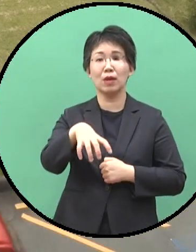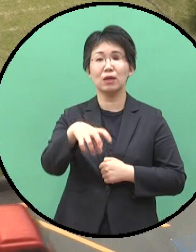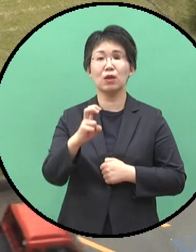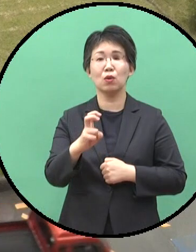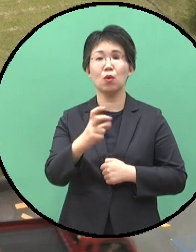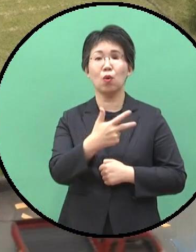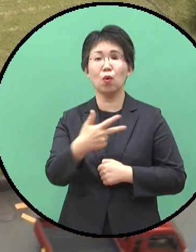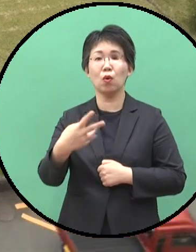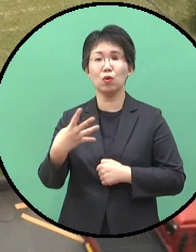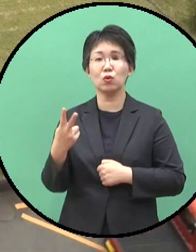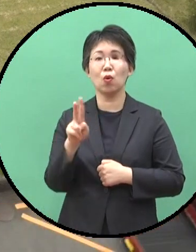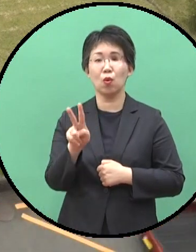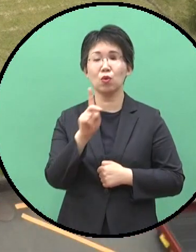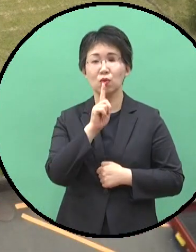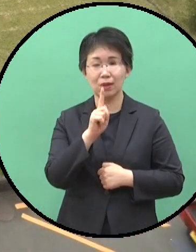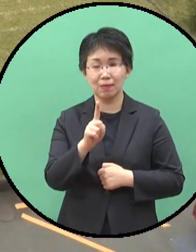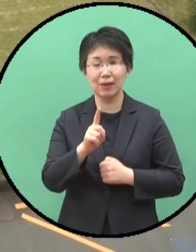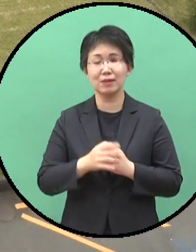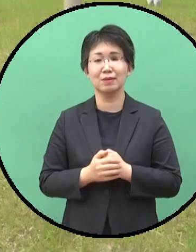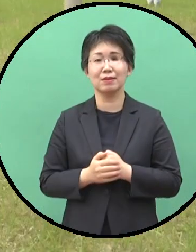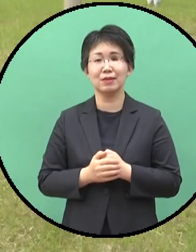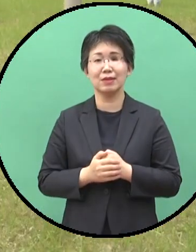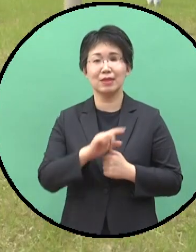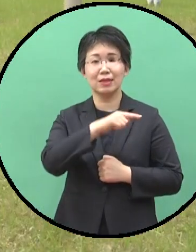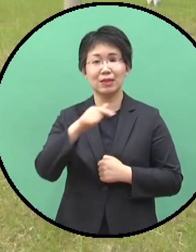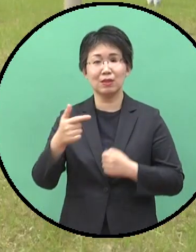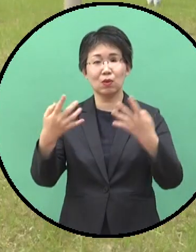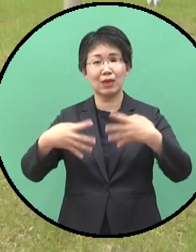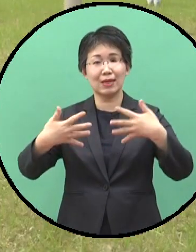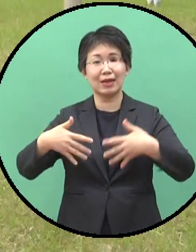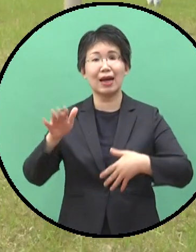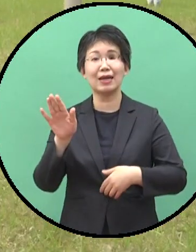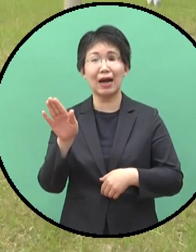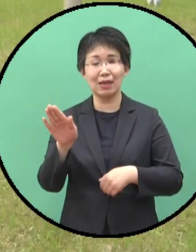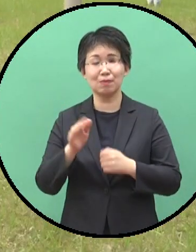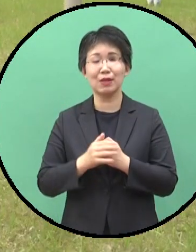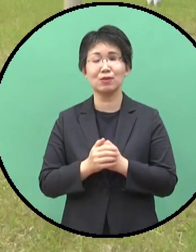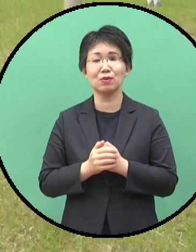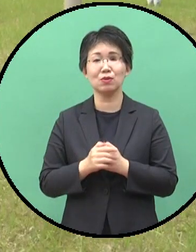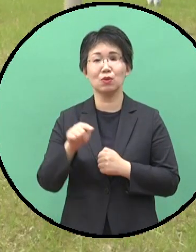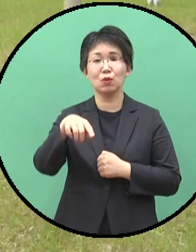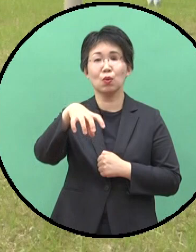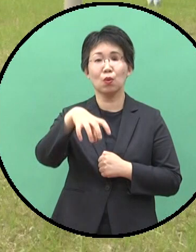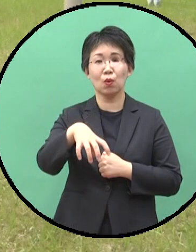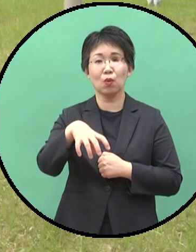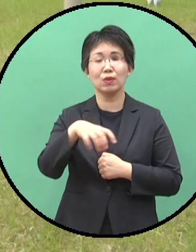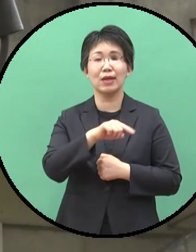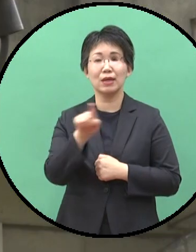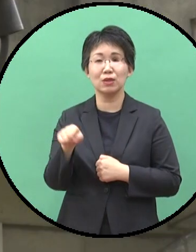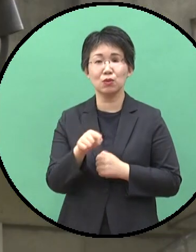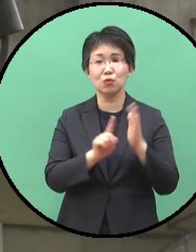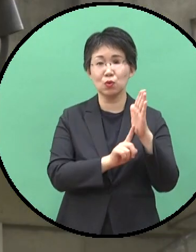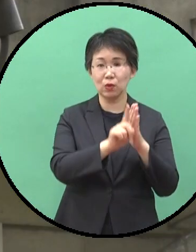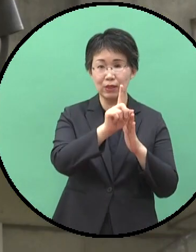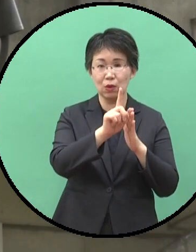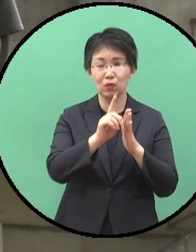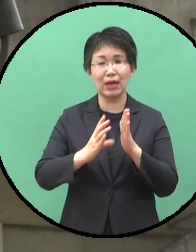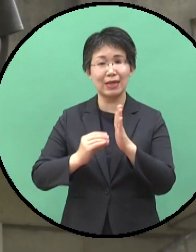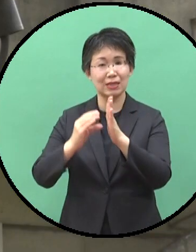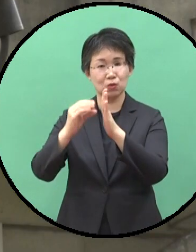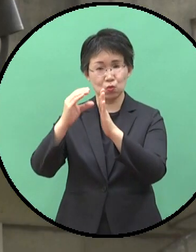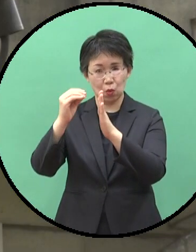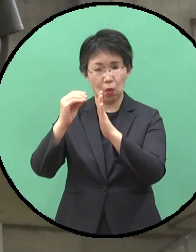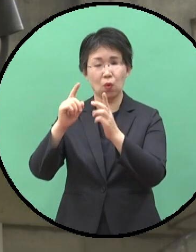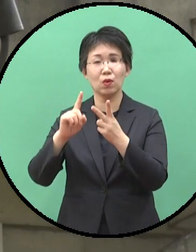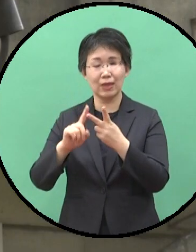らはですね、路上という場所でして、いろいろ機械が並んでると思うんですけども、はい、ここでですね、津の気温とか湿